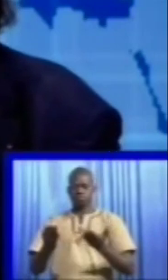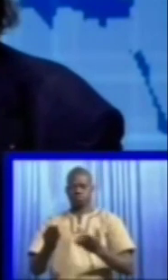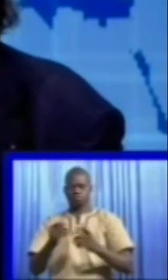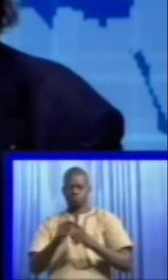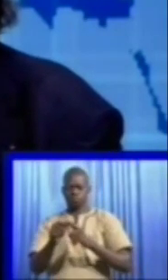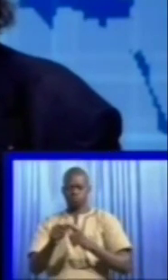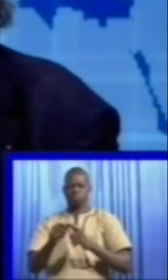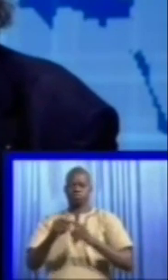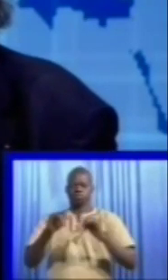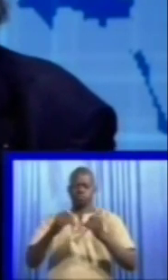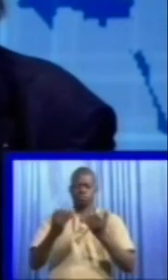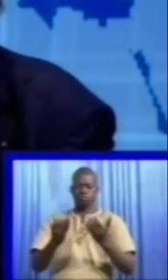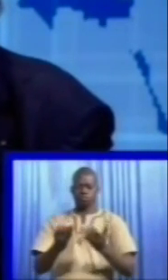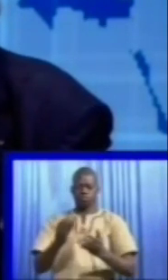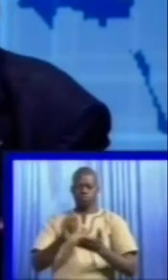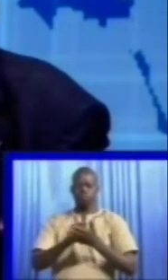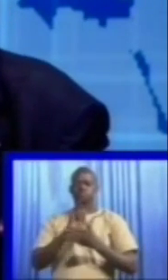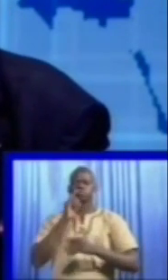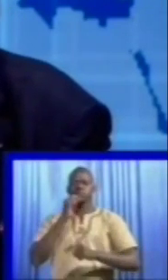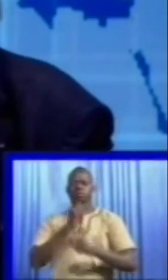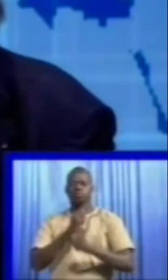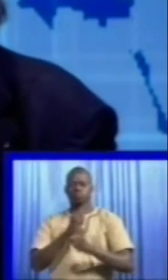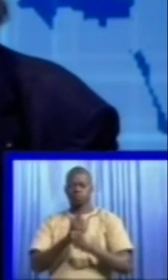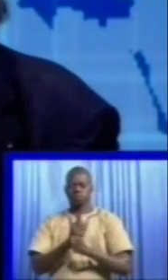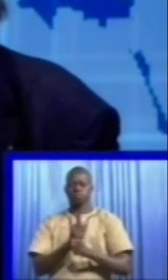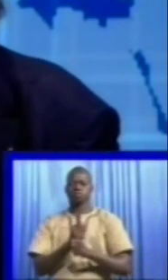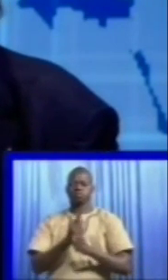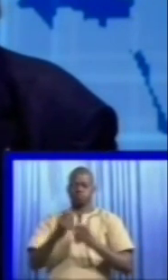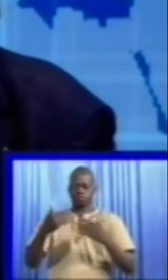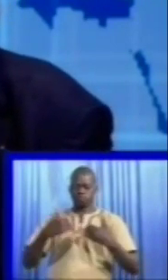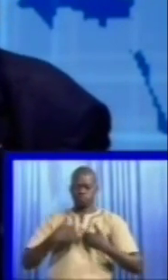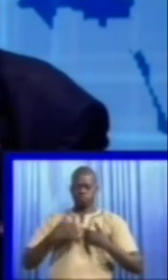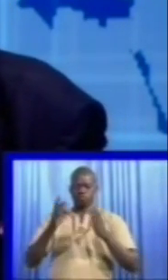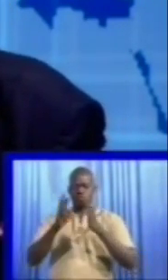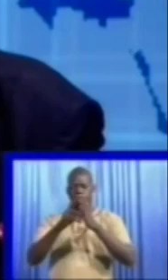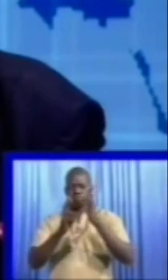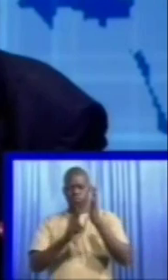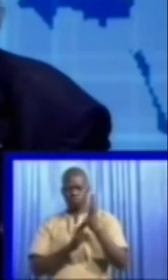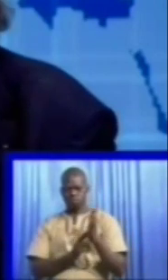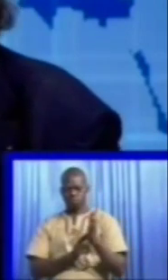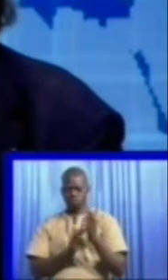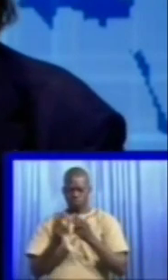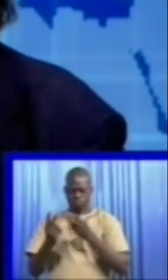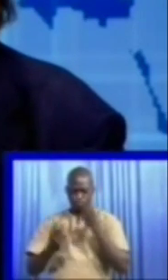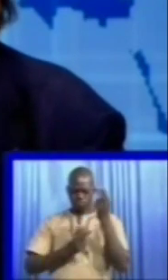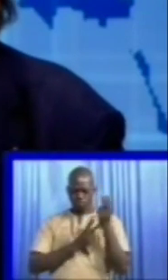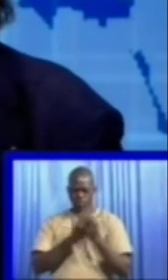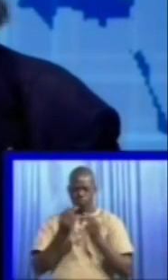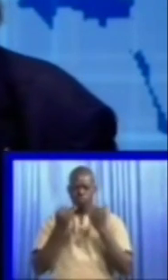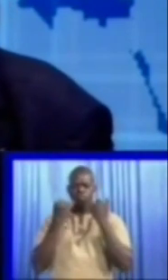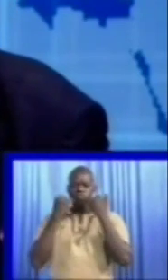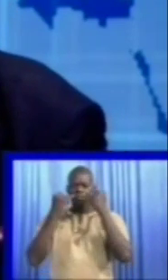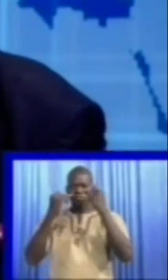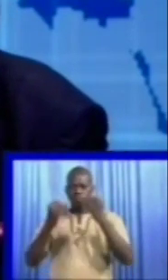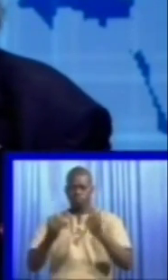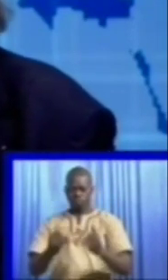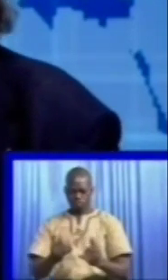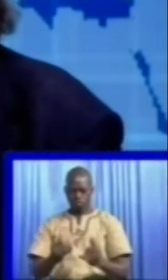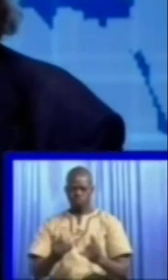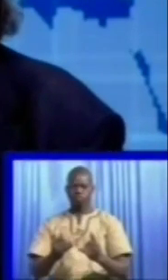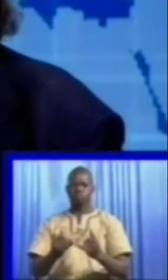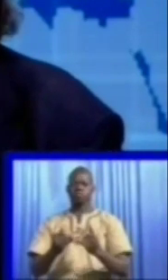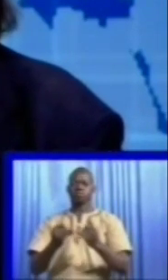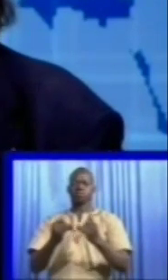métier qui impose des règles, qui consiste d'abord à vérifier l'information, à